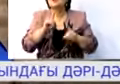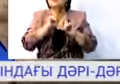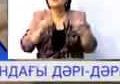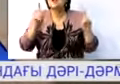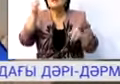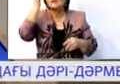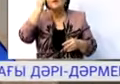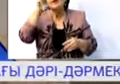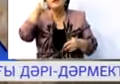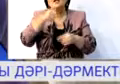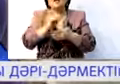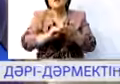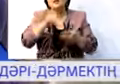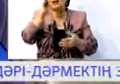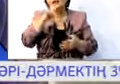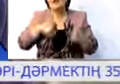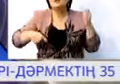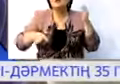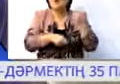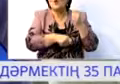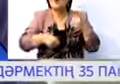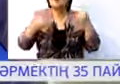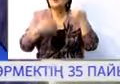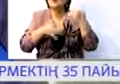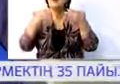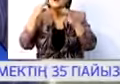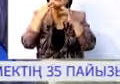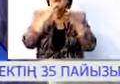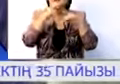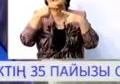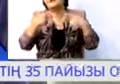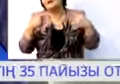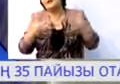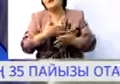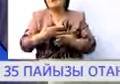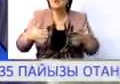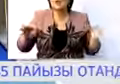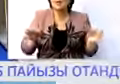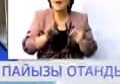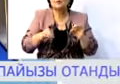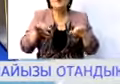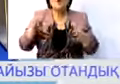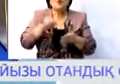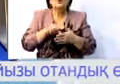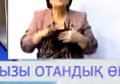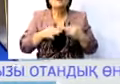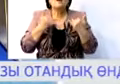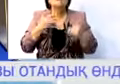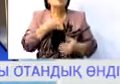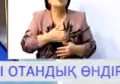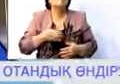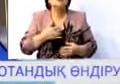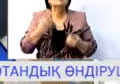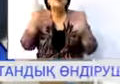бар. Елбасы мақаласында қазақтың қобыз, домбыра, сыбызғы, састарына және басқа да дәстүрлі музыкалық аспаптарымен орындауға арналған маңызды